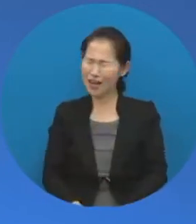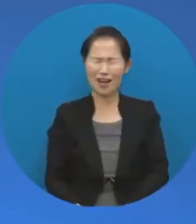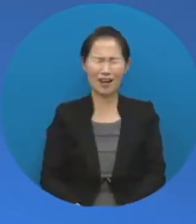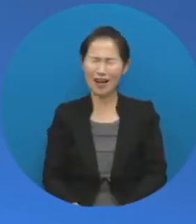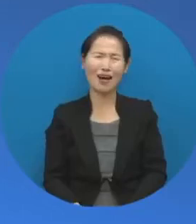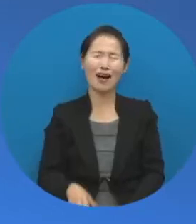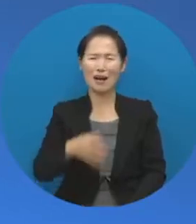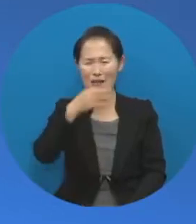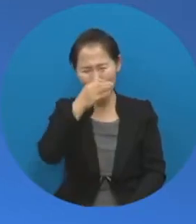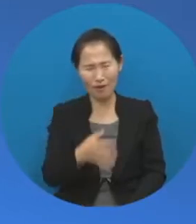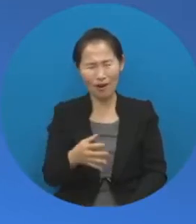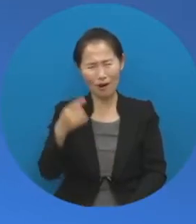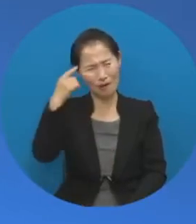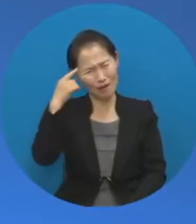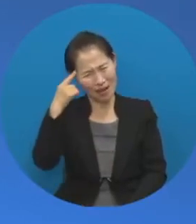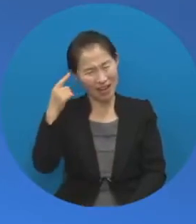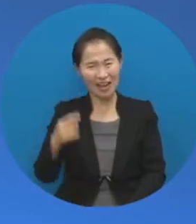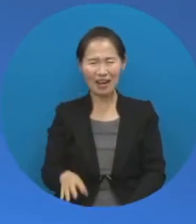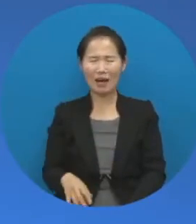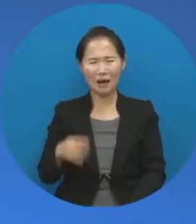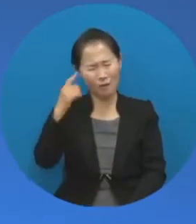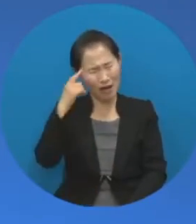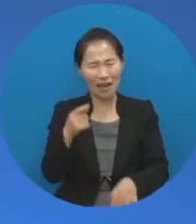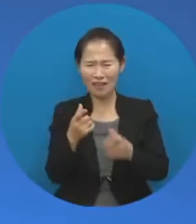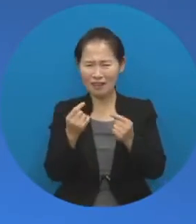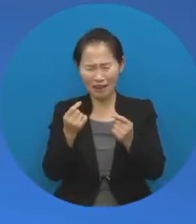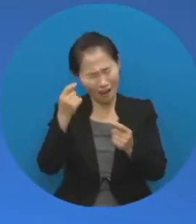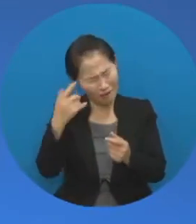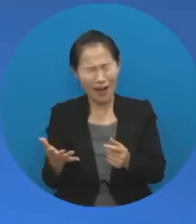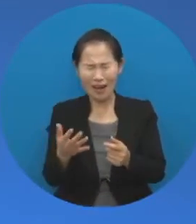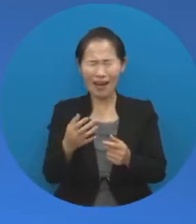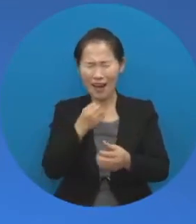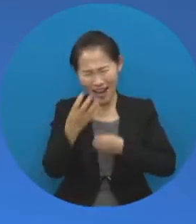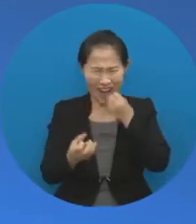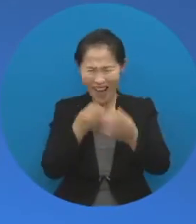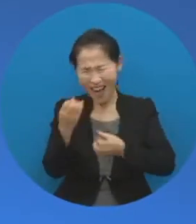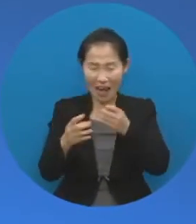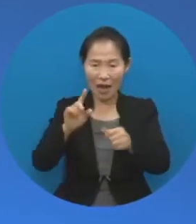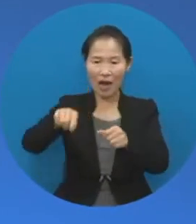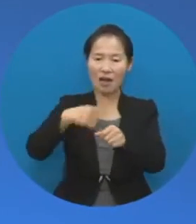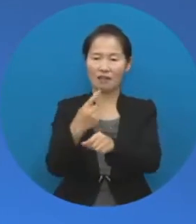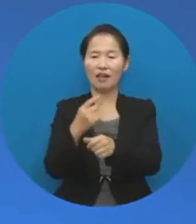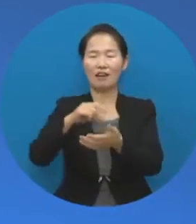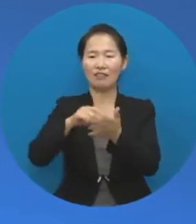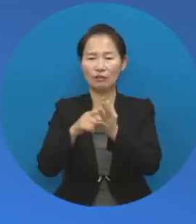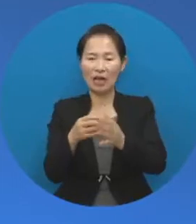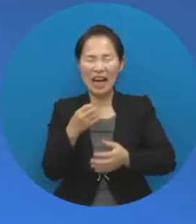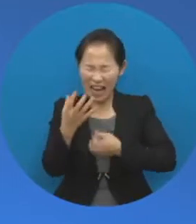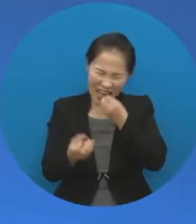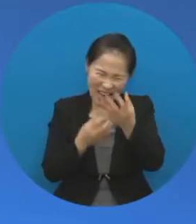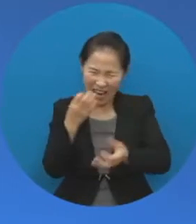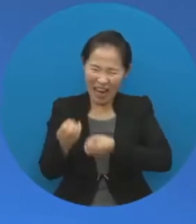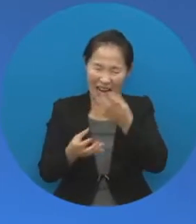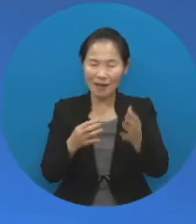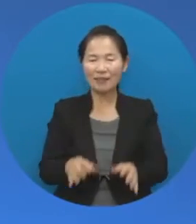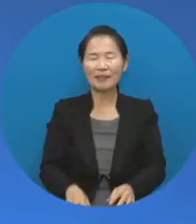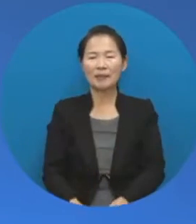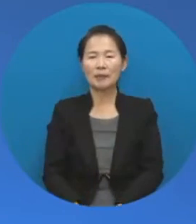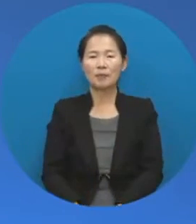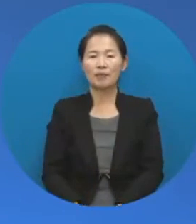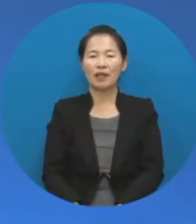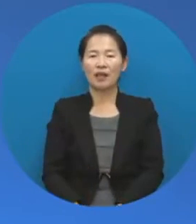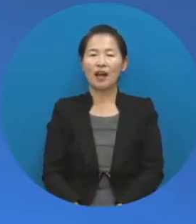막 어떻게 그럴 수가 있냐고 막 한 시간 동안 막 쏟아냈어요. 막 쏟아내고 나니까 막